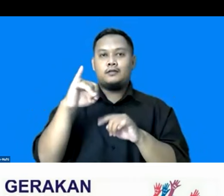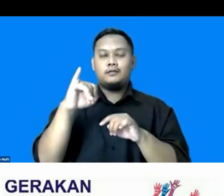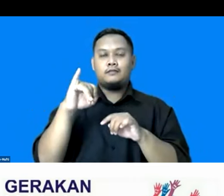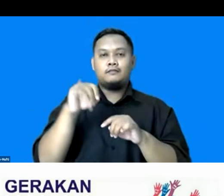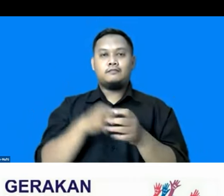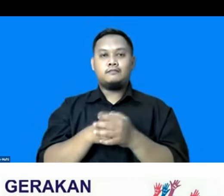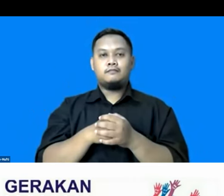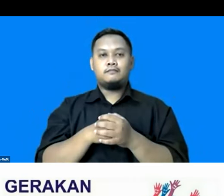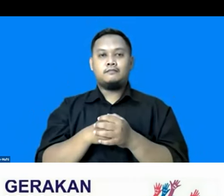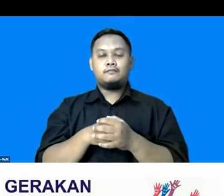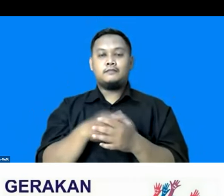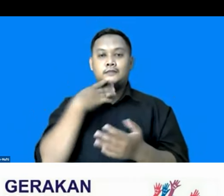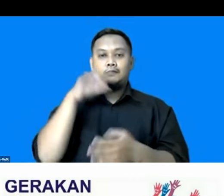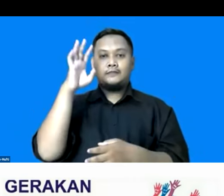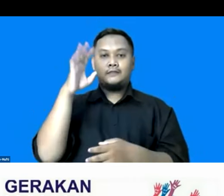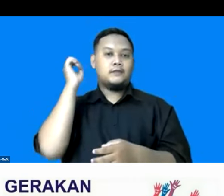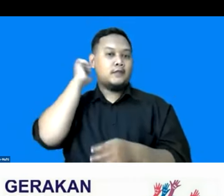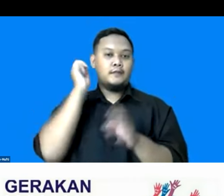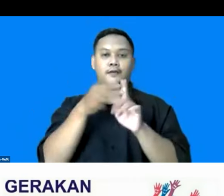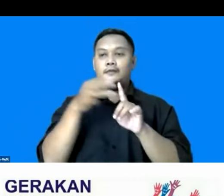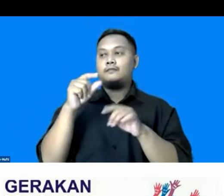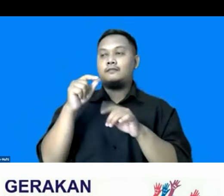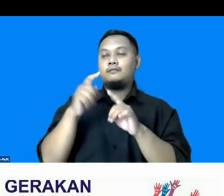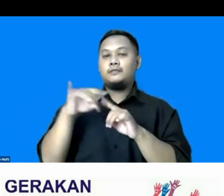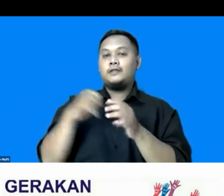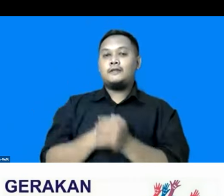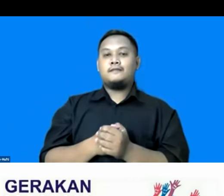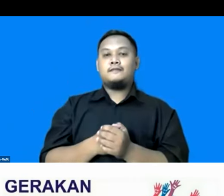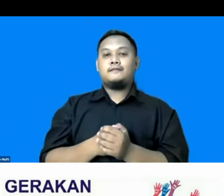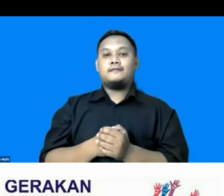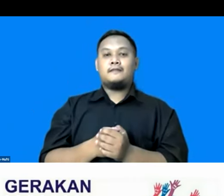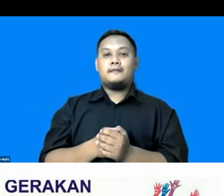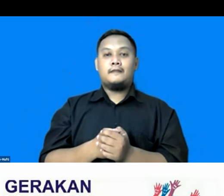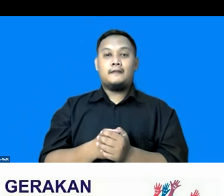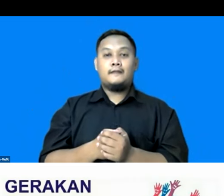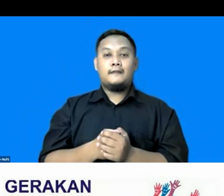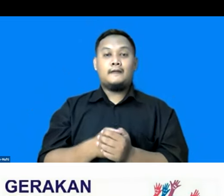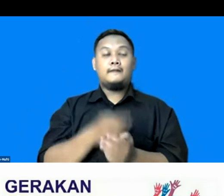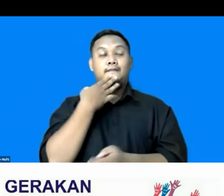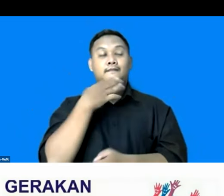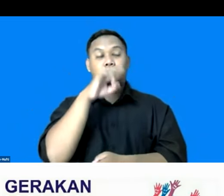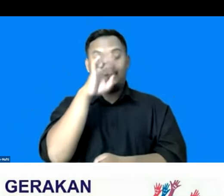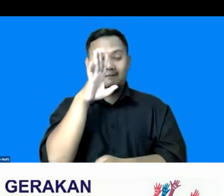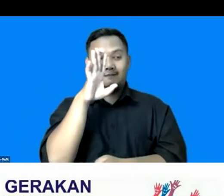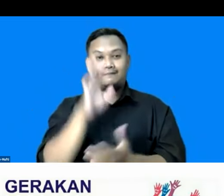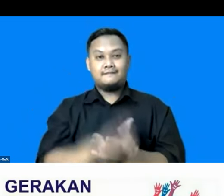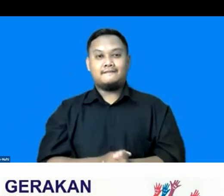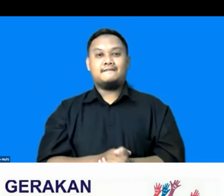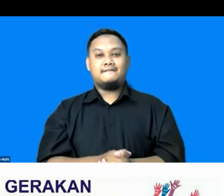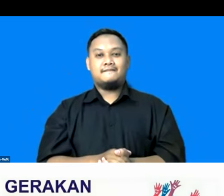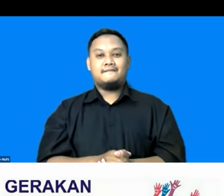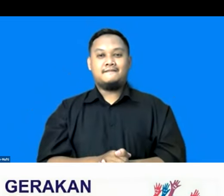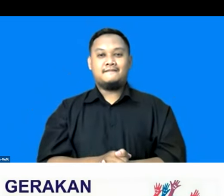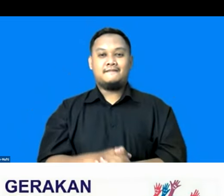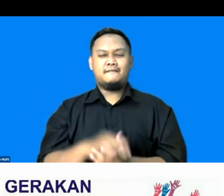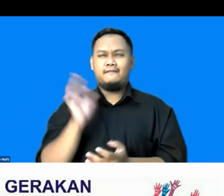Selamat siang, Bu Berti. Selamat siang. Ya, apa